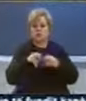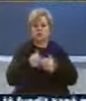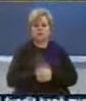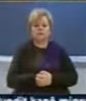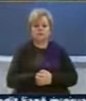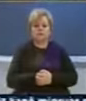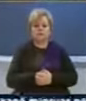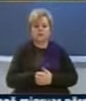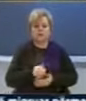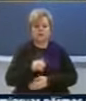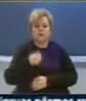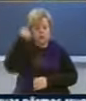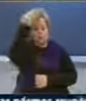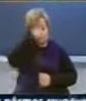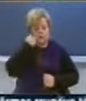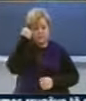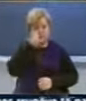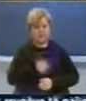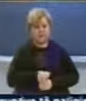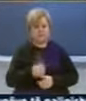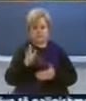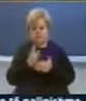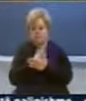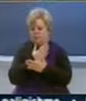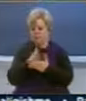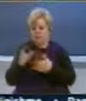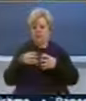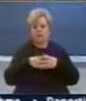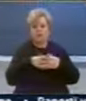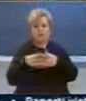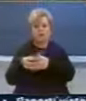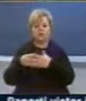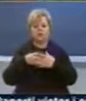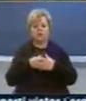vend. Vetë ndarja në baza etnike,